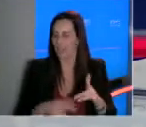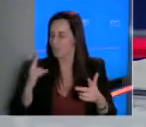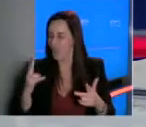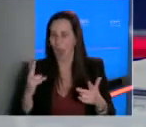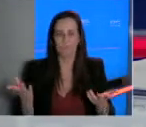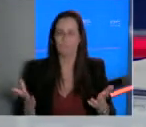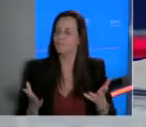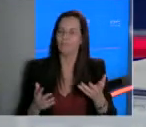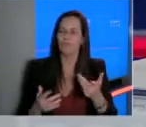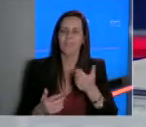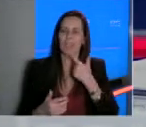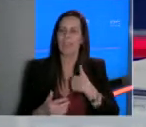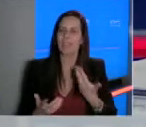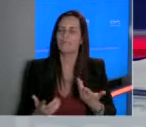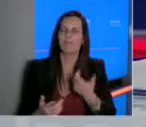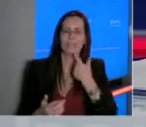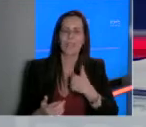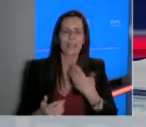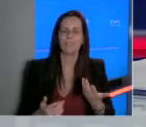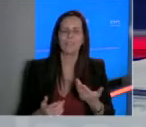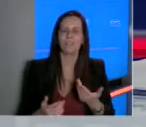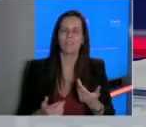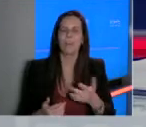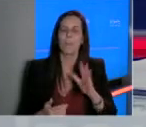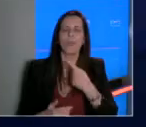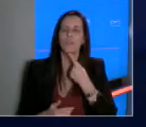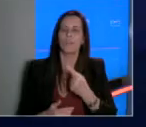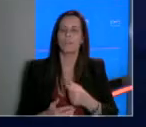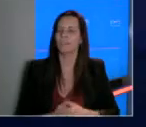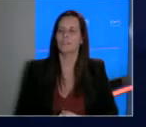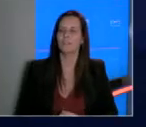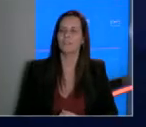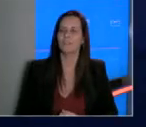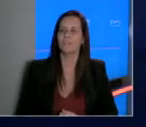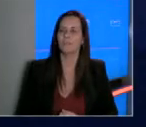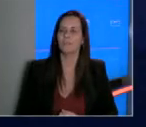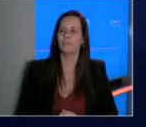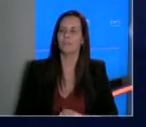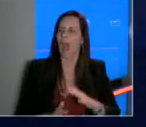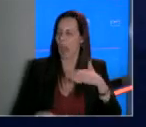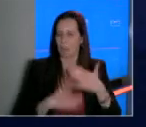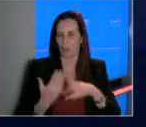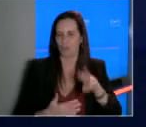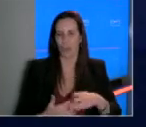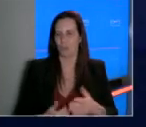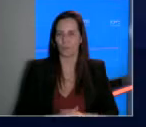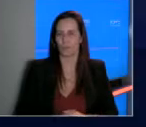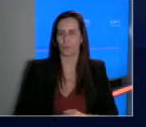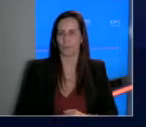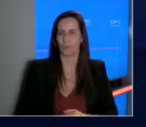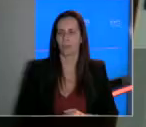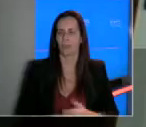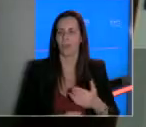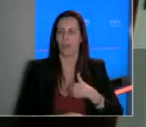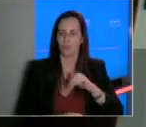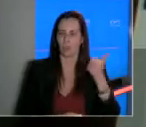שניים, ובואי, תני לי, כאילו, זרקי לי את השני שקל שלך, את השנייקל שלך, על הבלגן הערב.